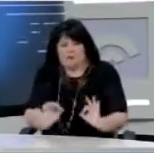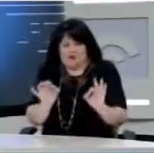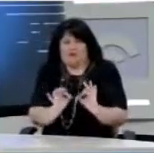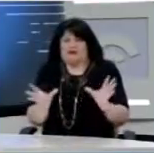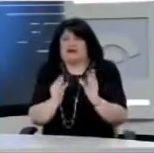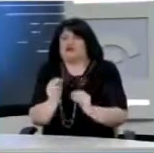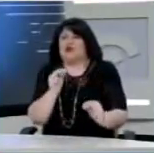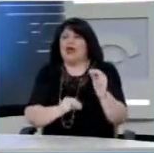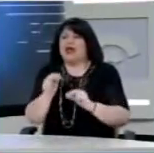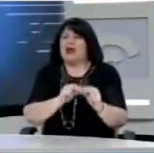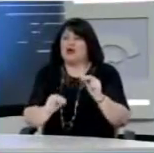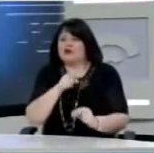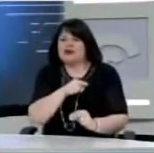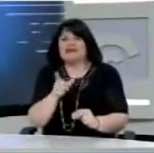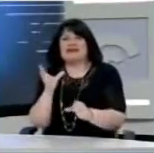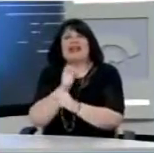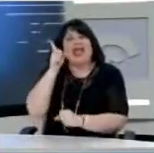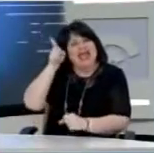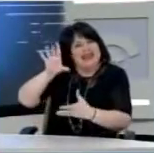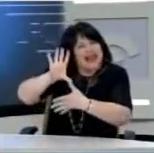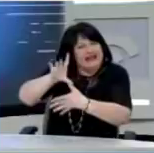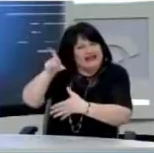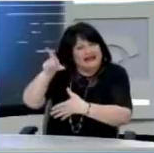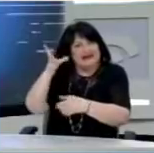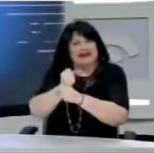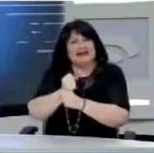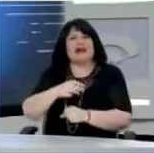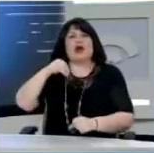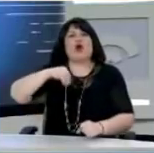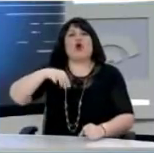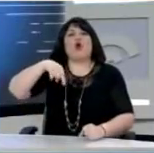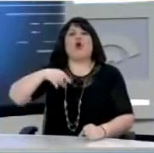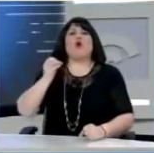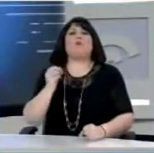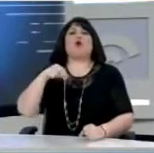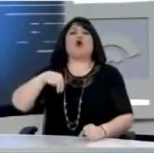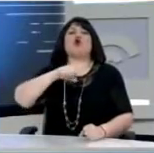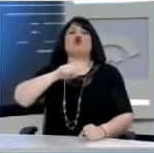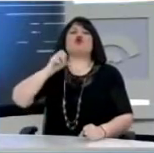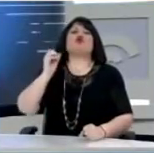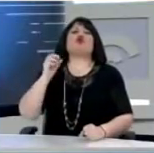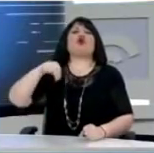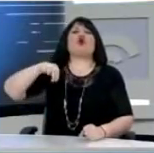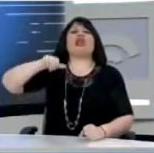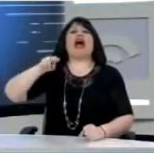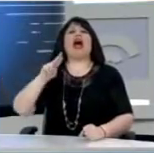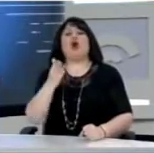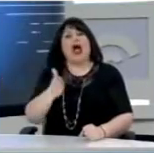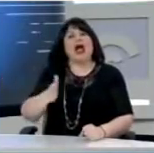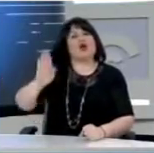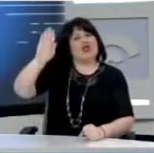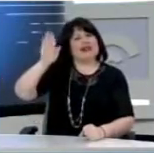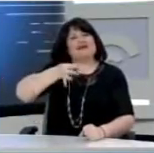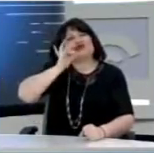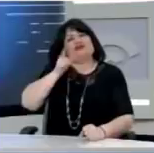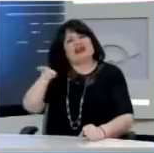είχε, εκεί πέτυχε, αλλά εσείς δεν θα πετύχετε εδώ, που είχε ο Μπολσονάρο στις εκλογές της προεδρικής στη Βραζιλία, ο ακροδεξιός. Αυτή την